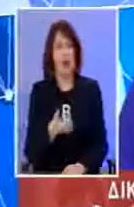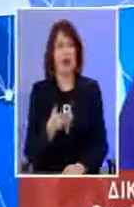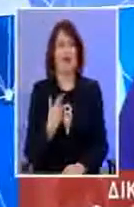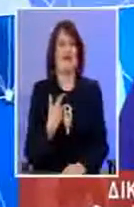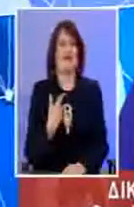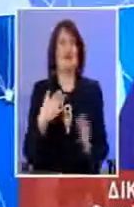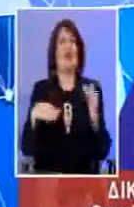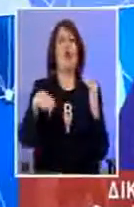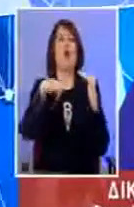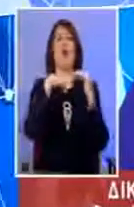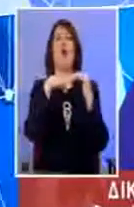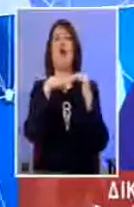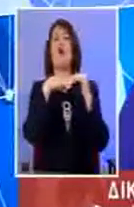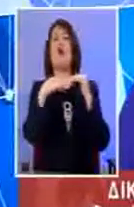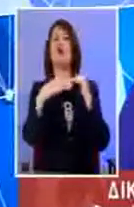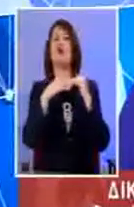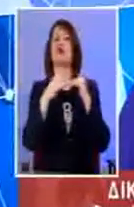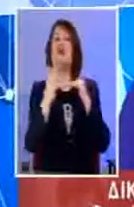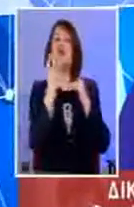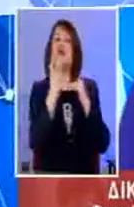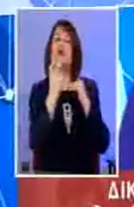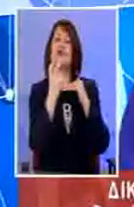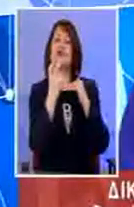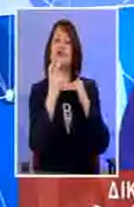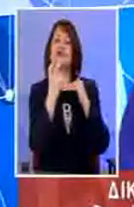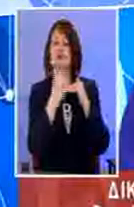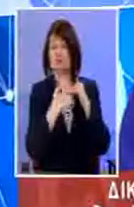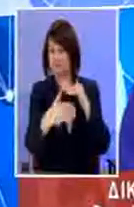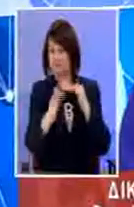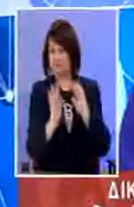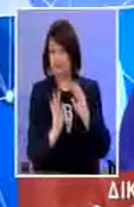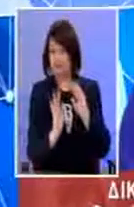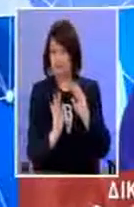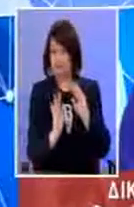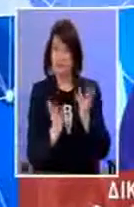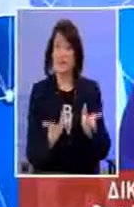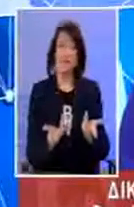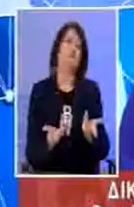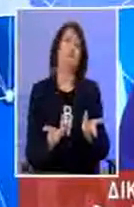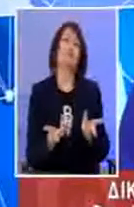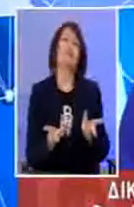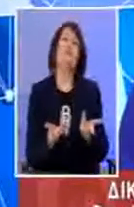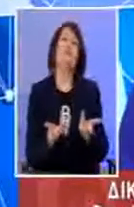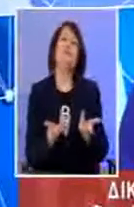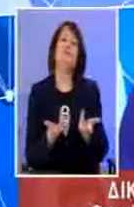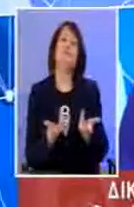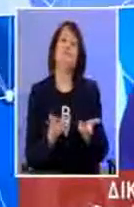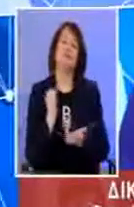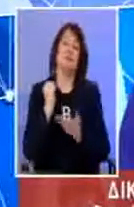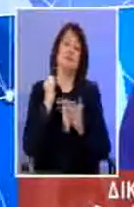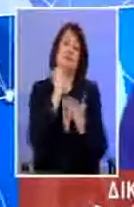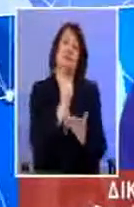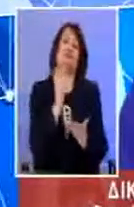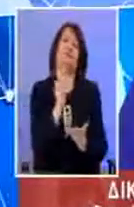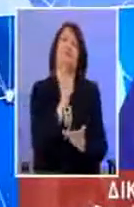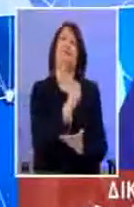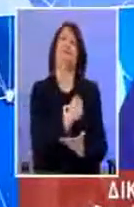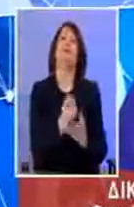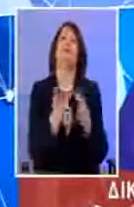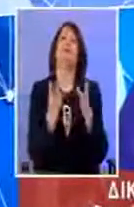horizon, στον ορίζοντα 2020 και μέσα στο πλαίσιο της χρηματοδότησης του